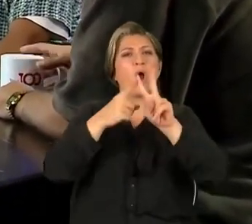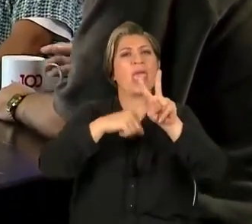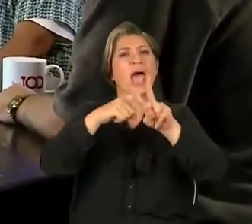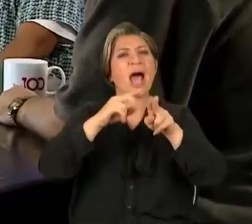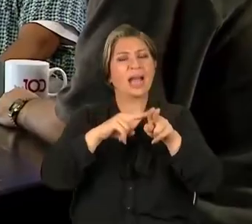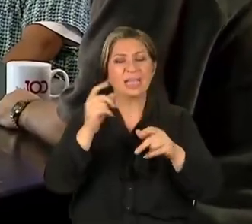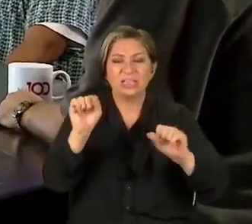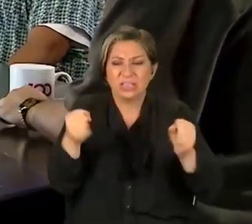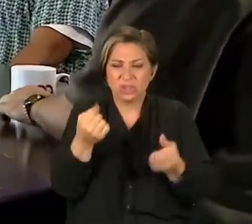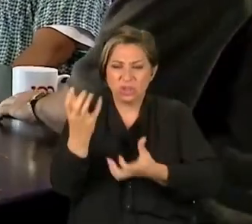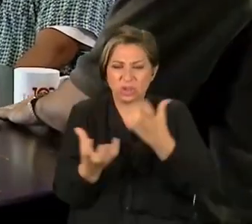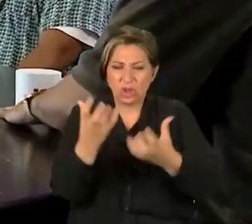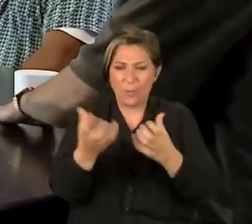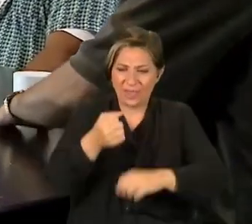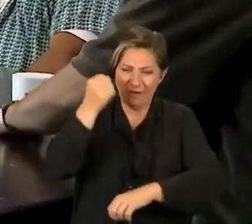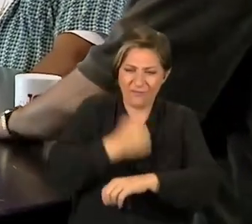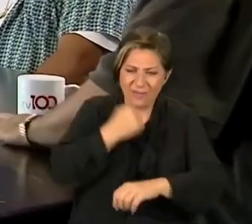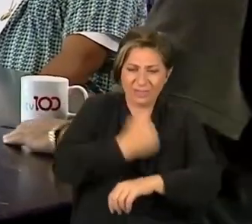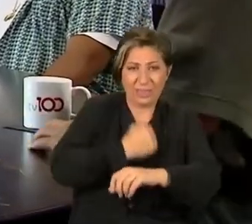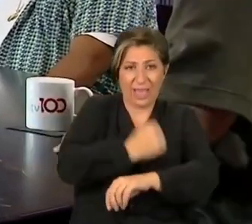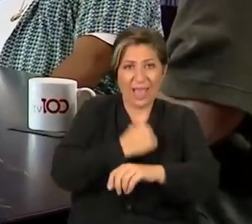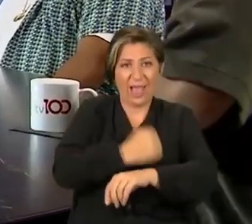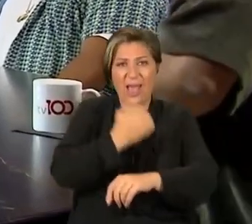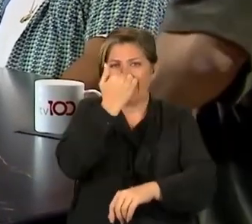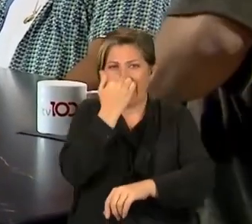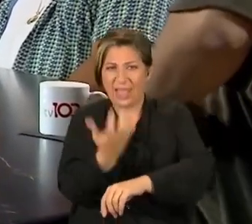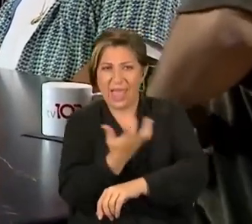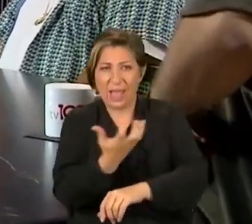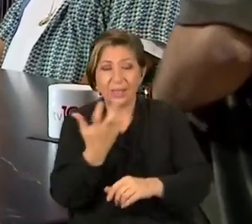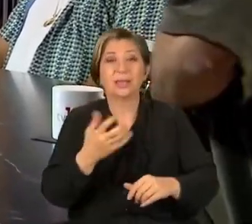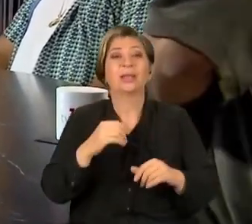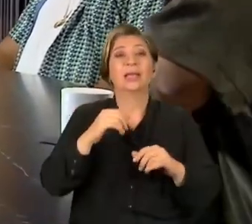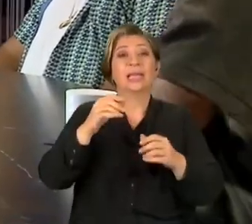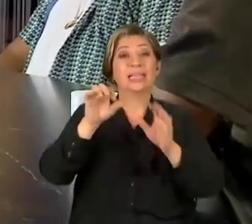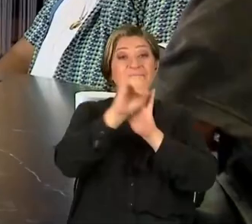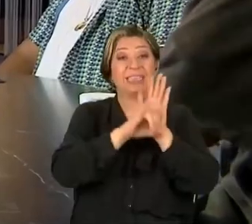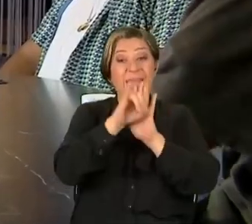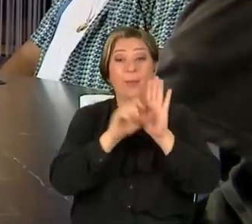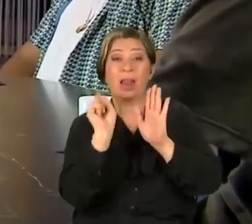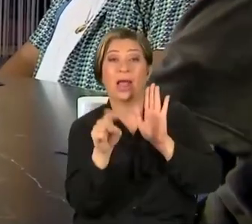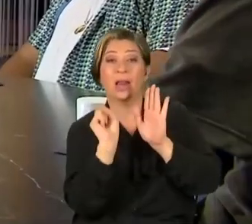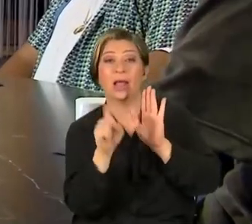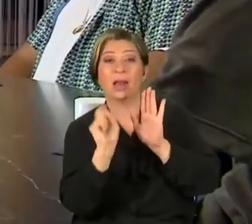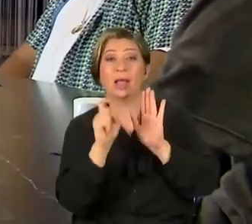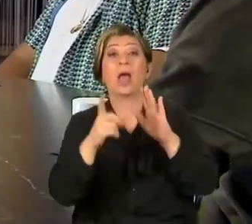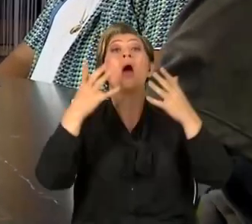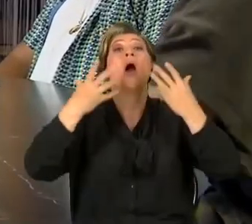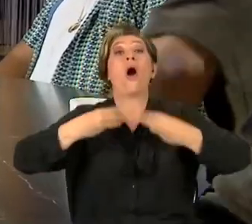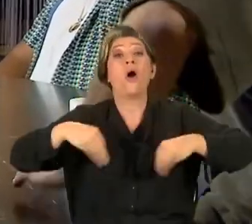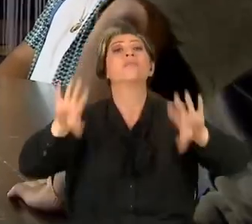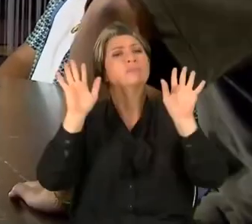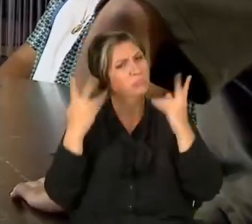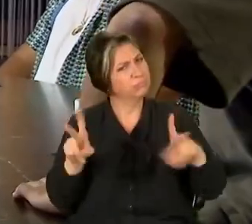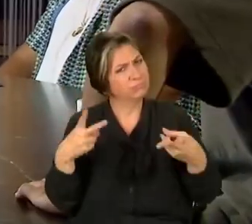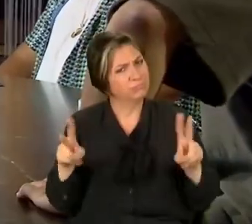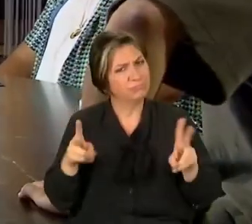kışın sobada faça atılan kolda kan yak Instagram'da like Mike atmasan da olur